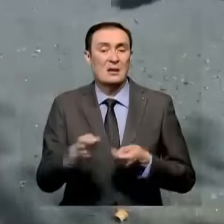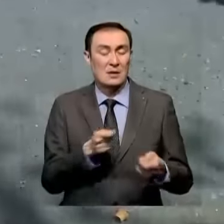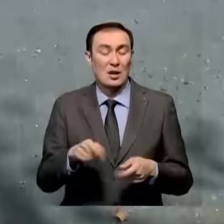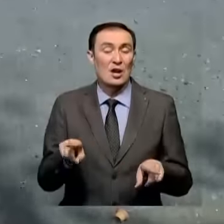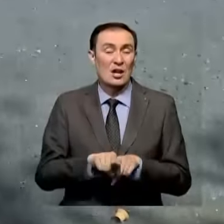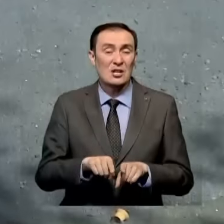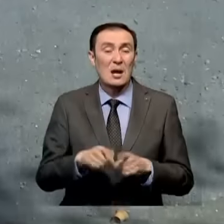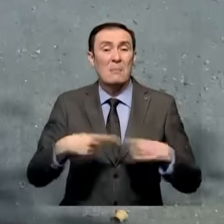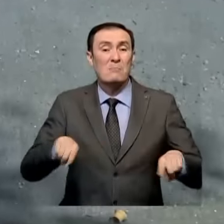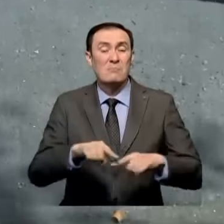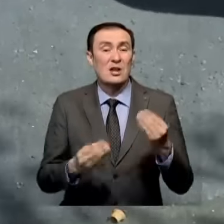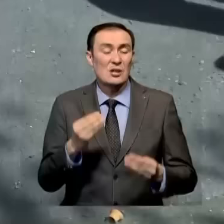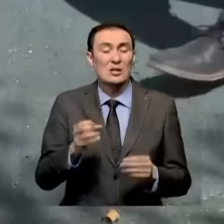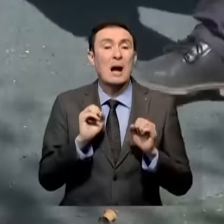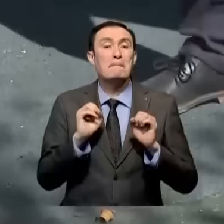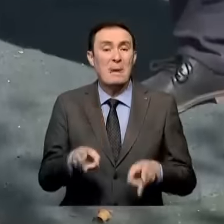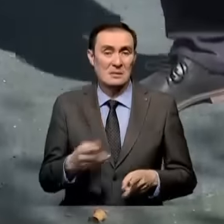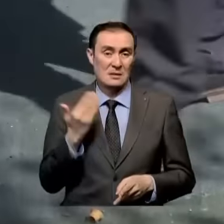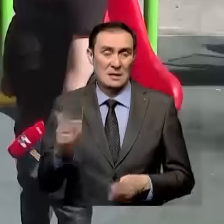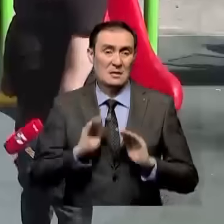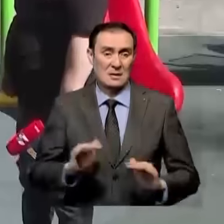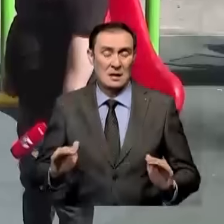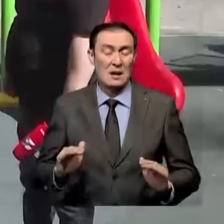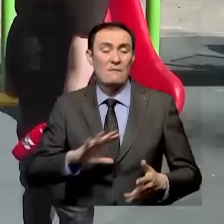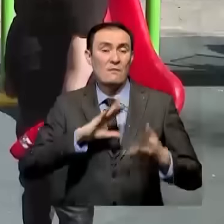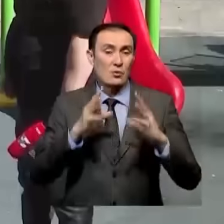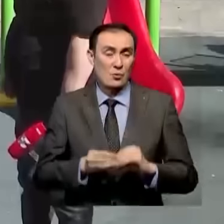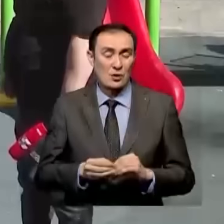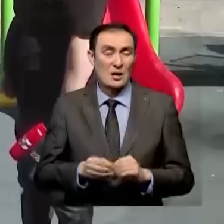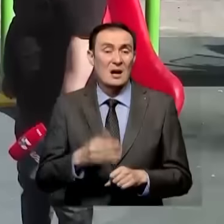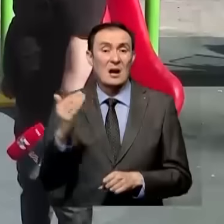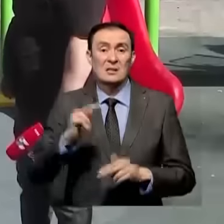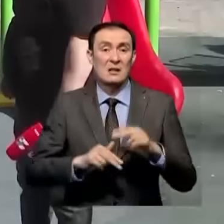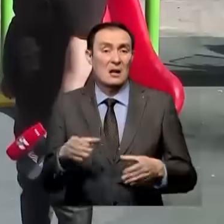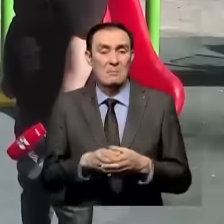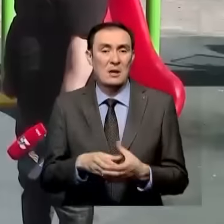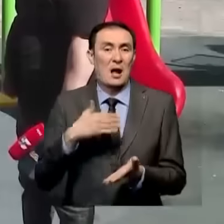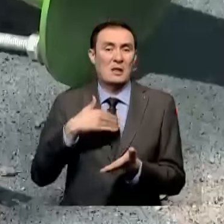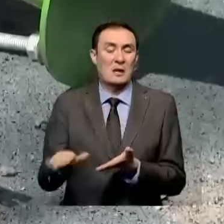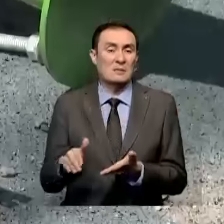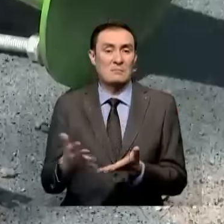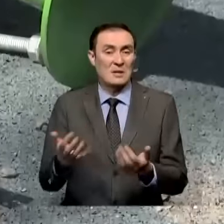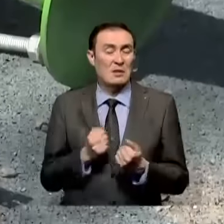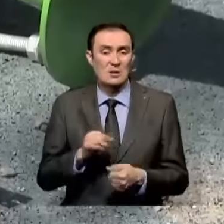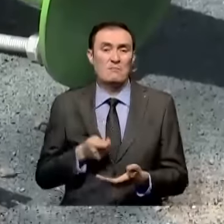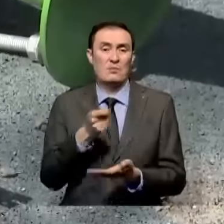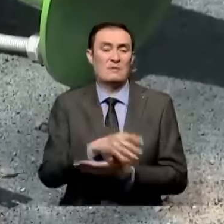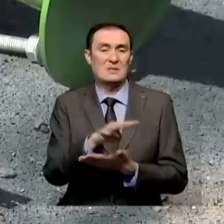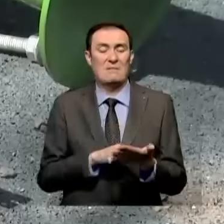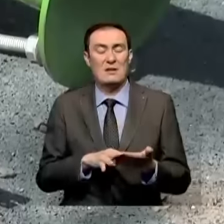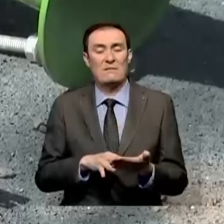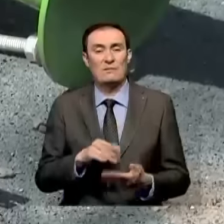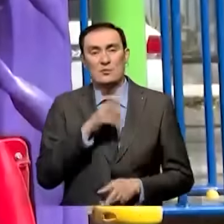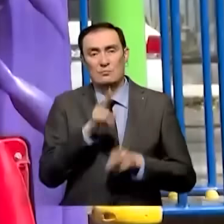Более того, площадки представляли опасность для детей. В конечном итоге заказчик отказался принимать объекты и подал заявление в